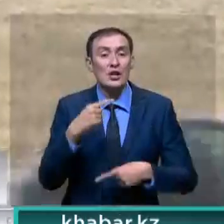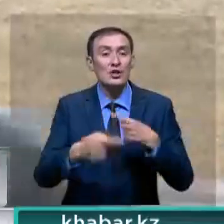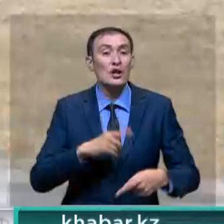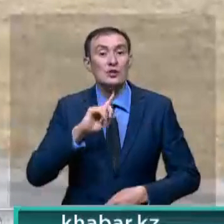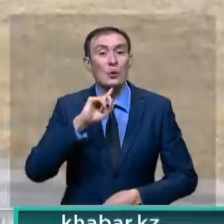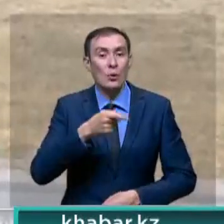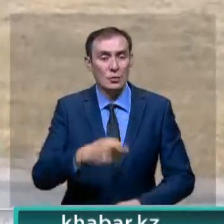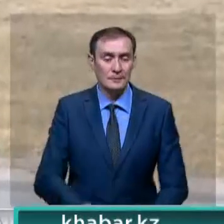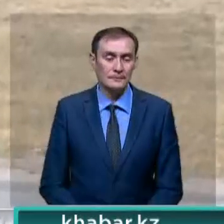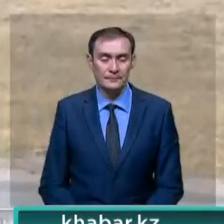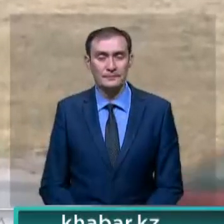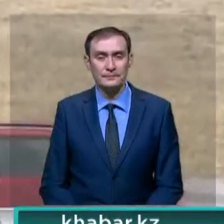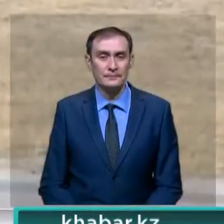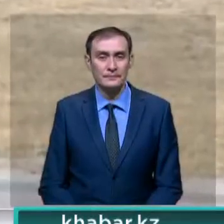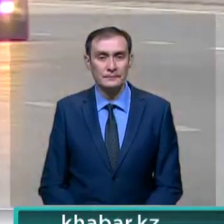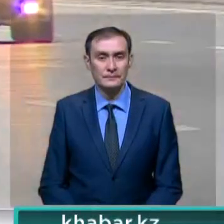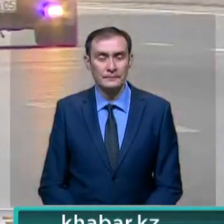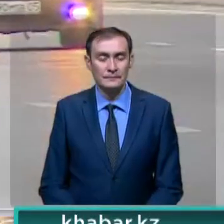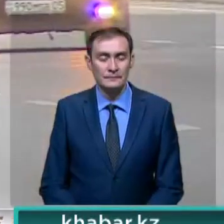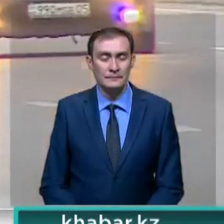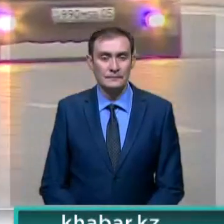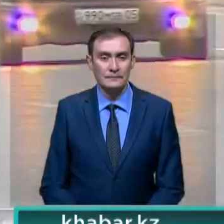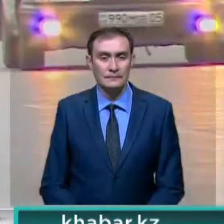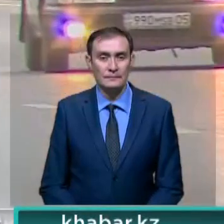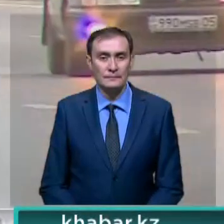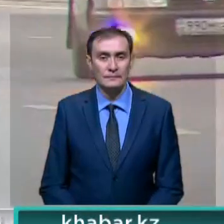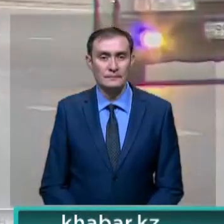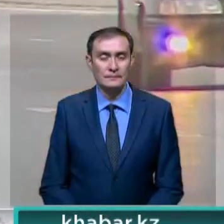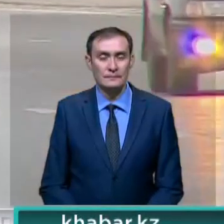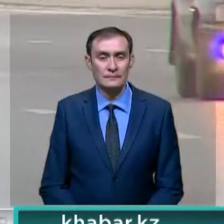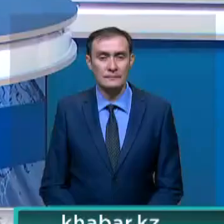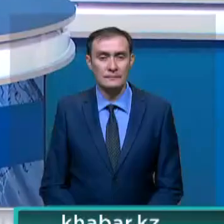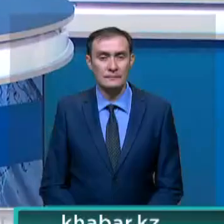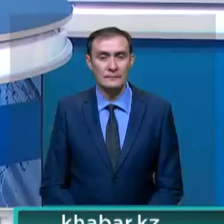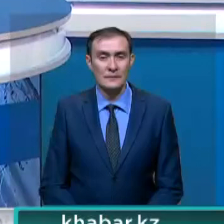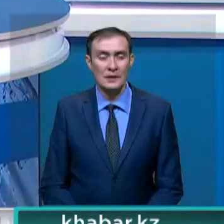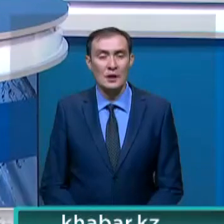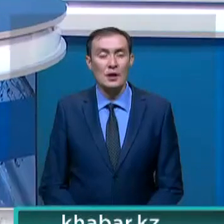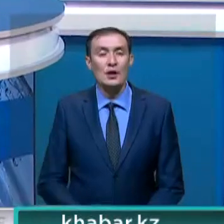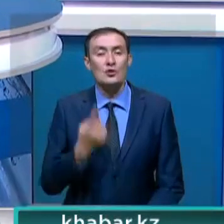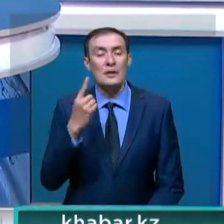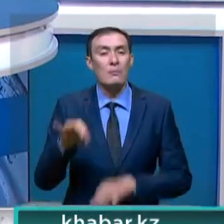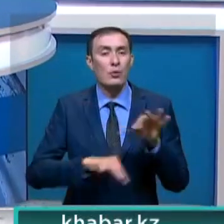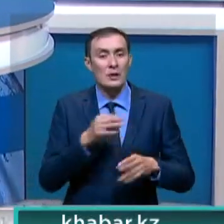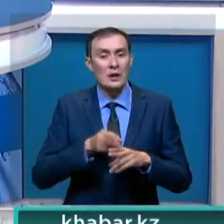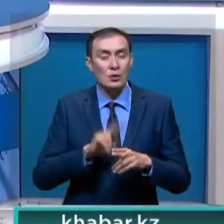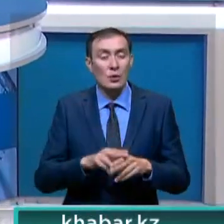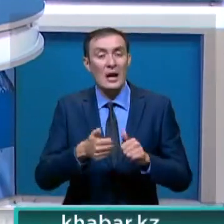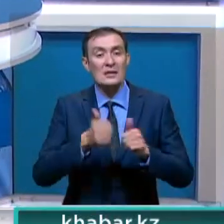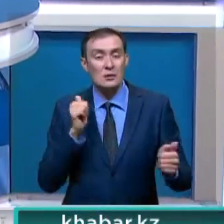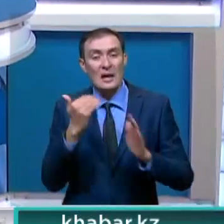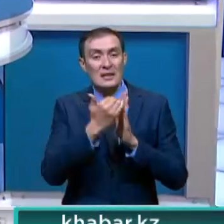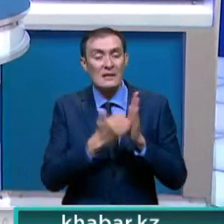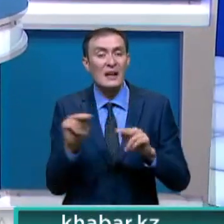год. Тимур Казагулов, Нурлан Малгельдинов. Итоги дня. Алматинская область. Еще один проект, который отстает от